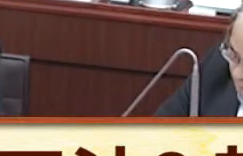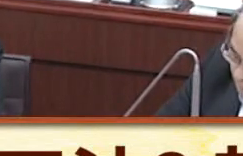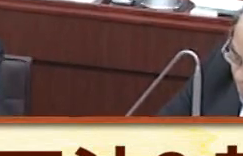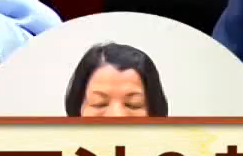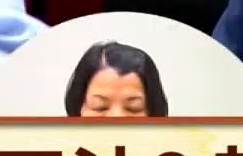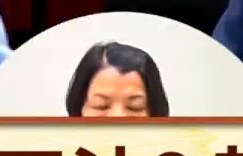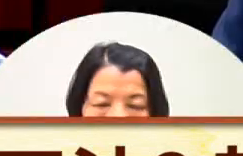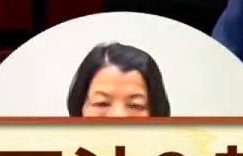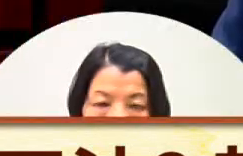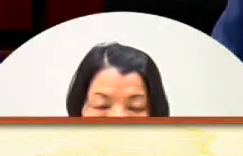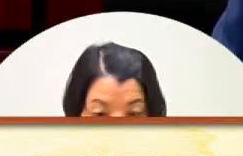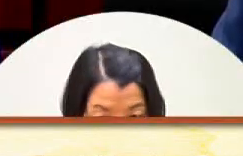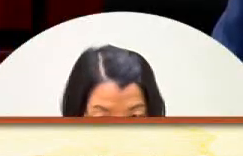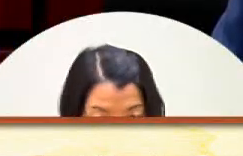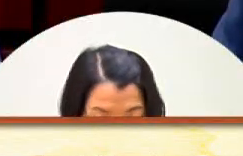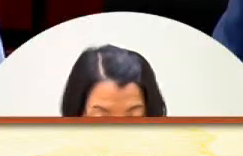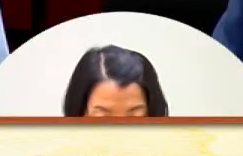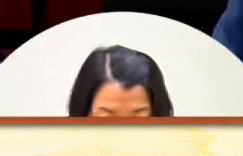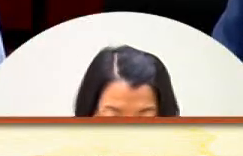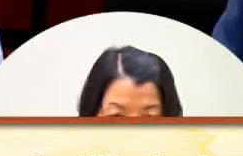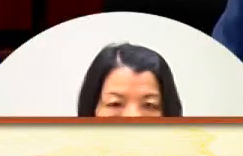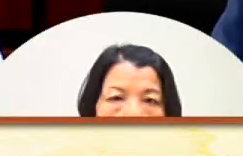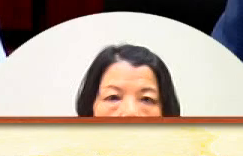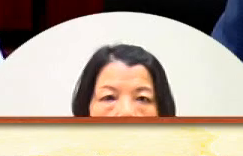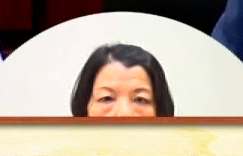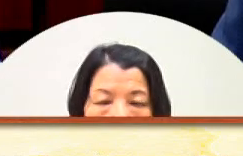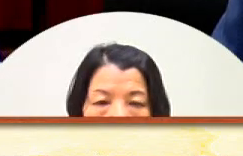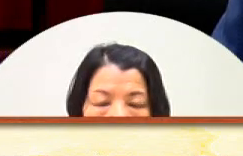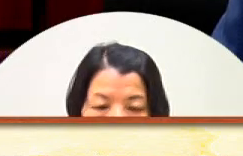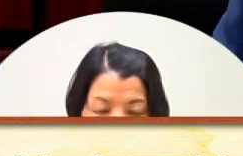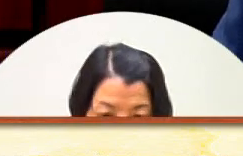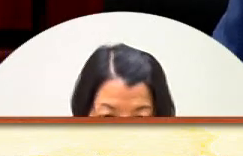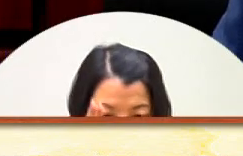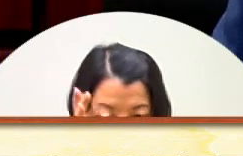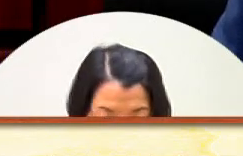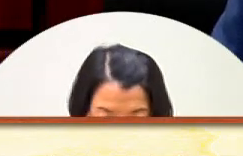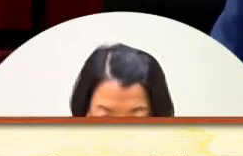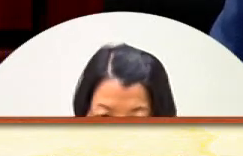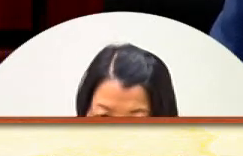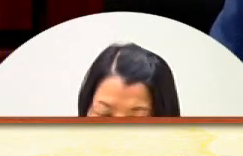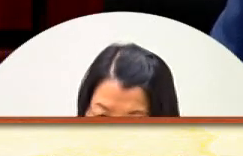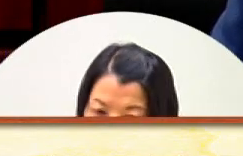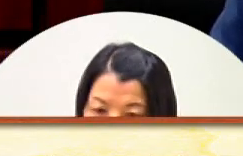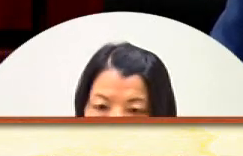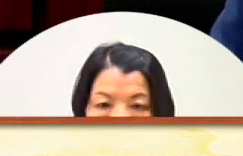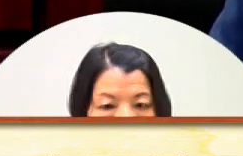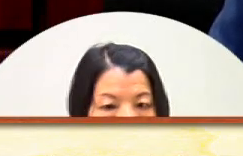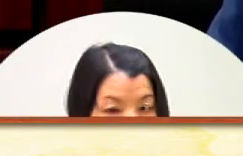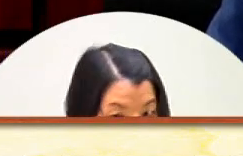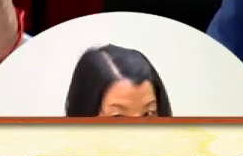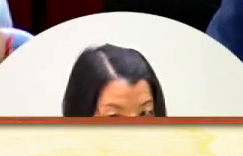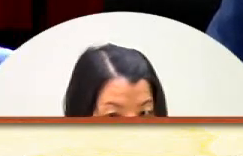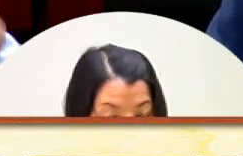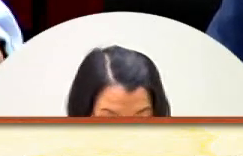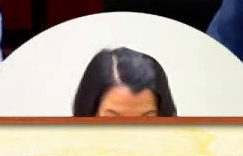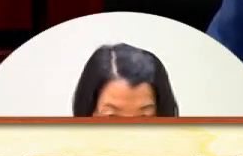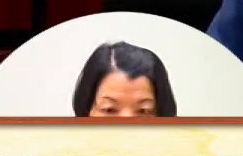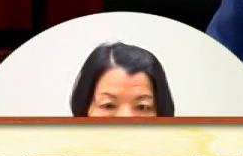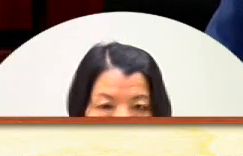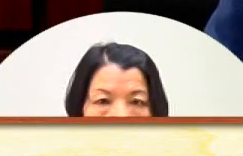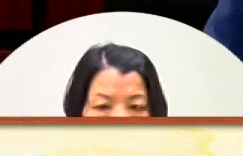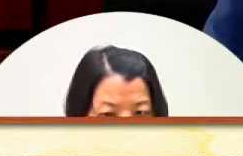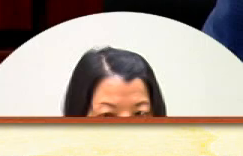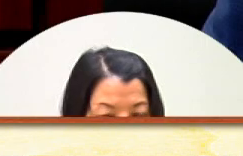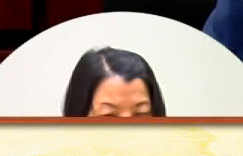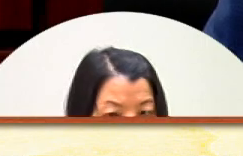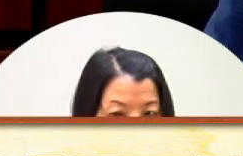代志。 我讲了两个弹书，从来没人讲。第一，行政院要不要决定要挖？第二，周边的国家跟地区，如果大家都